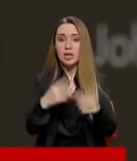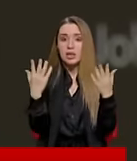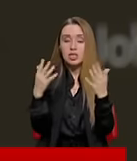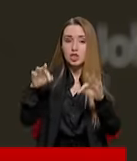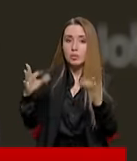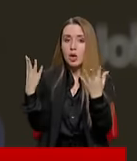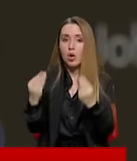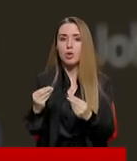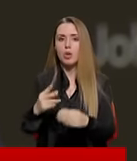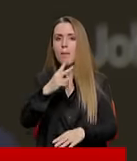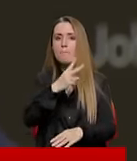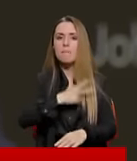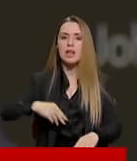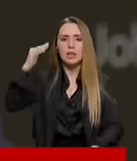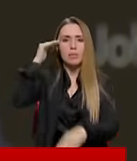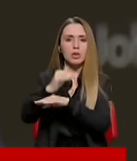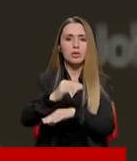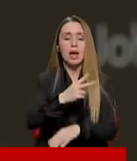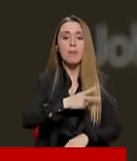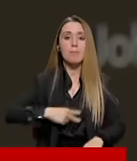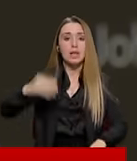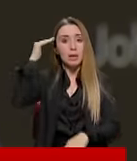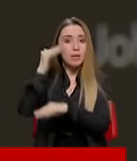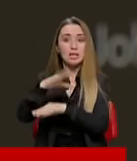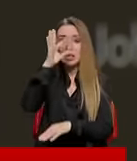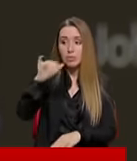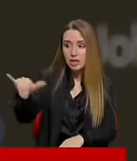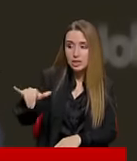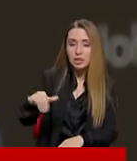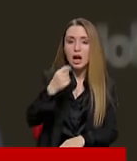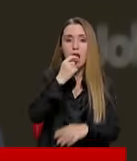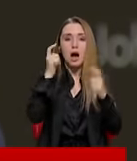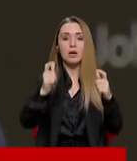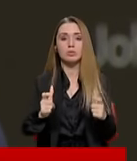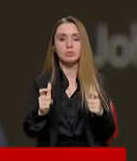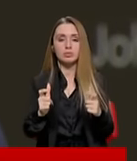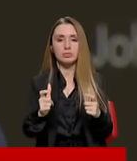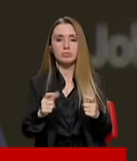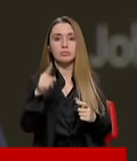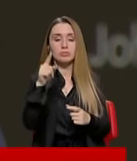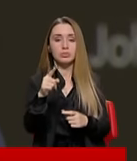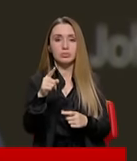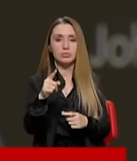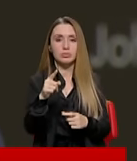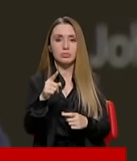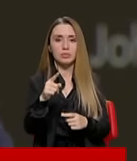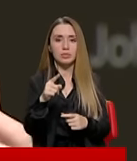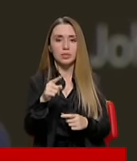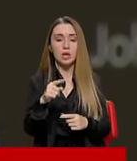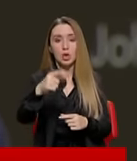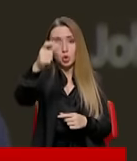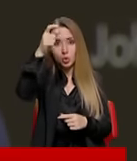beyanımdır ya batan belediye orada bak yanınızda Ankara Büyükşehir ünlü fç denen